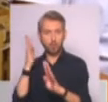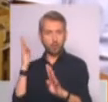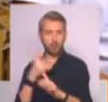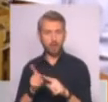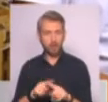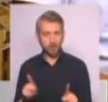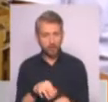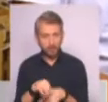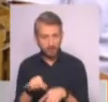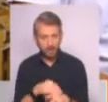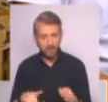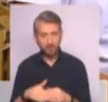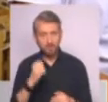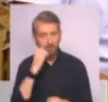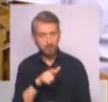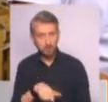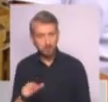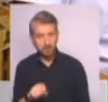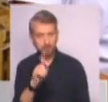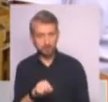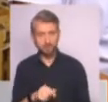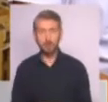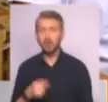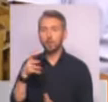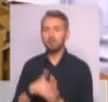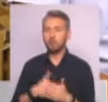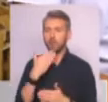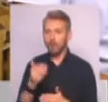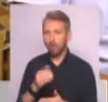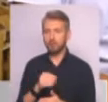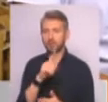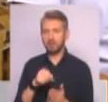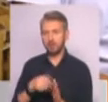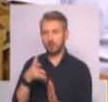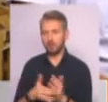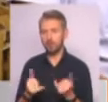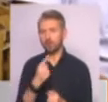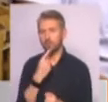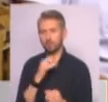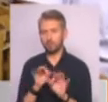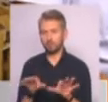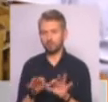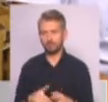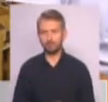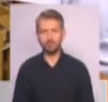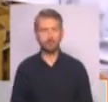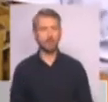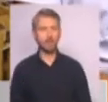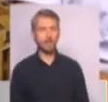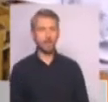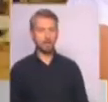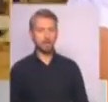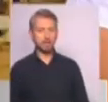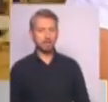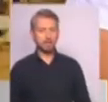что, издевательство над пожилыми людьми? Зрозуміло, дякуємо за питання, зрозуміло. Зараз, пане Романе, спробую вам відповісти. Пане Романе.